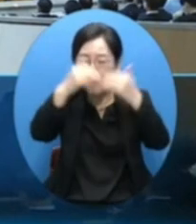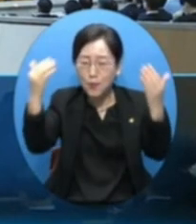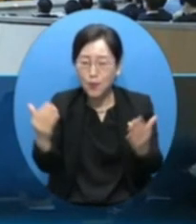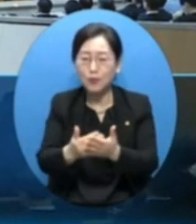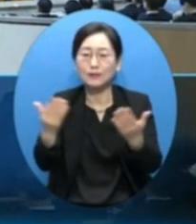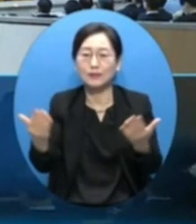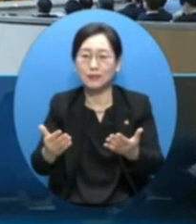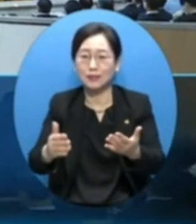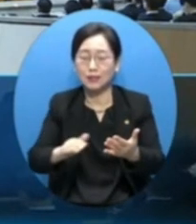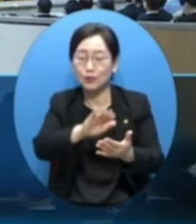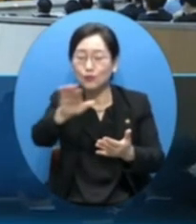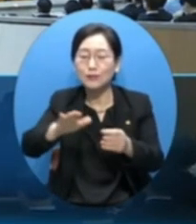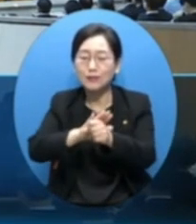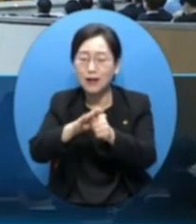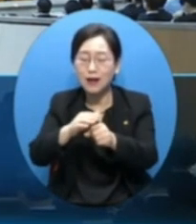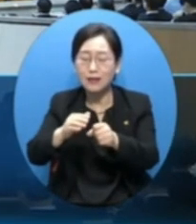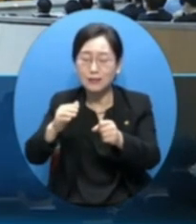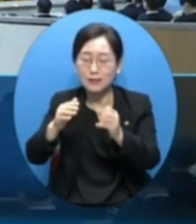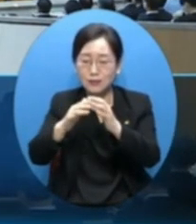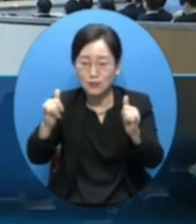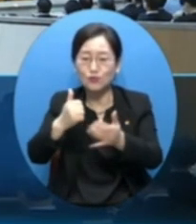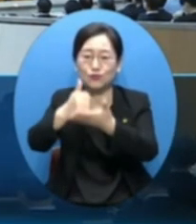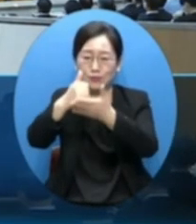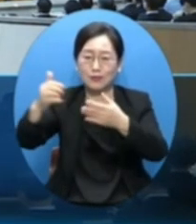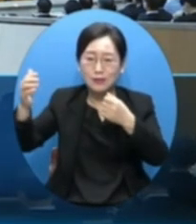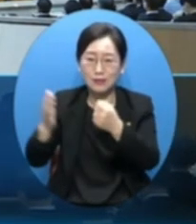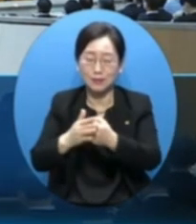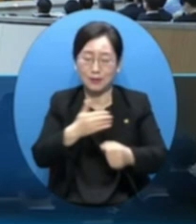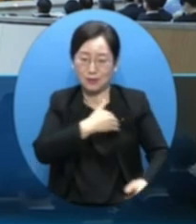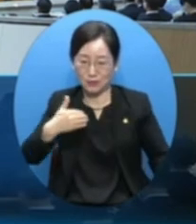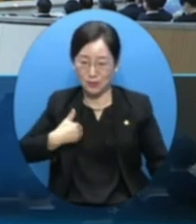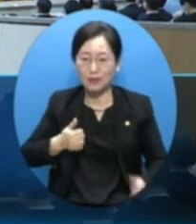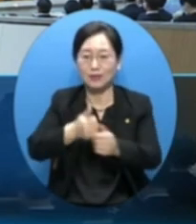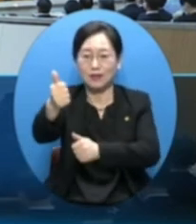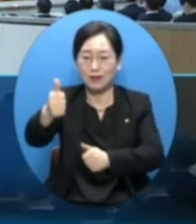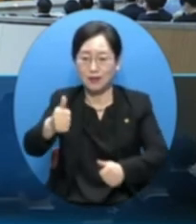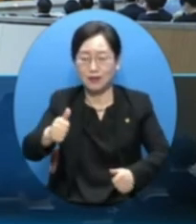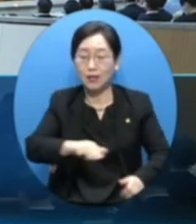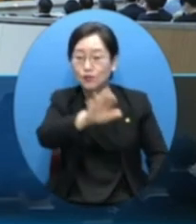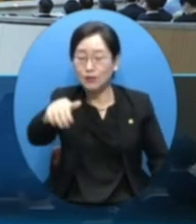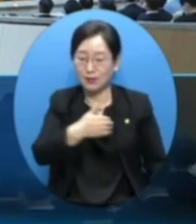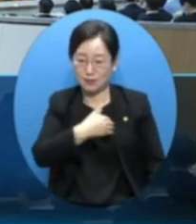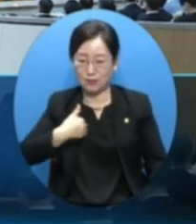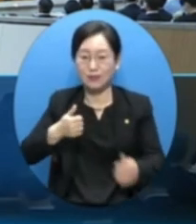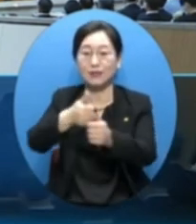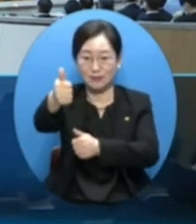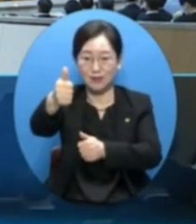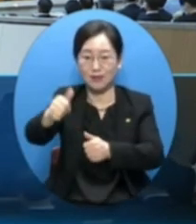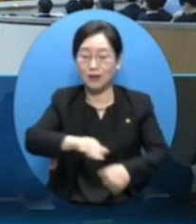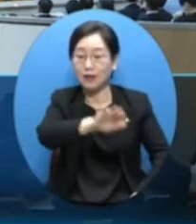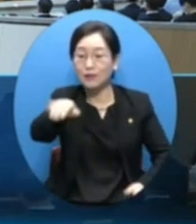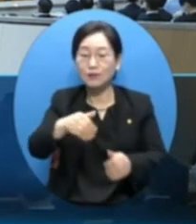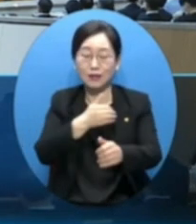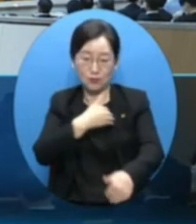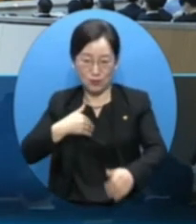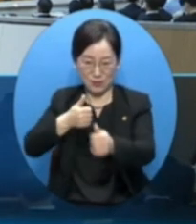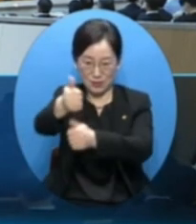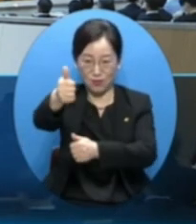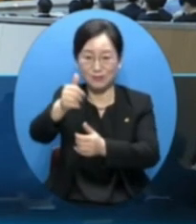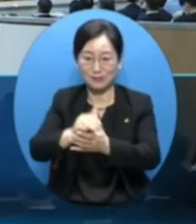일에 우리를 사랑하시는 이로 말미암아 우리가 넉넉히 이기느니라. 우리가 넉넉히 이기느니라. 우리가 넉넉히